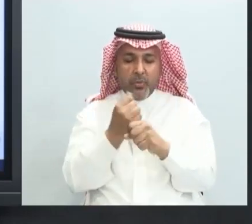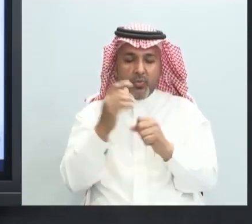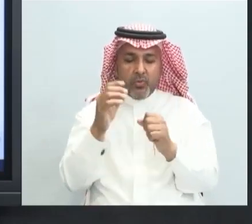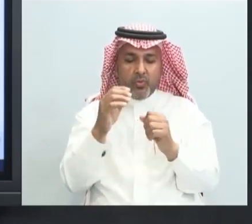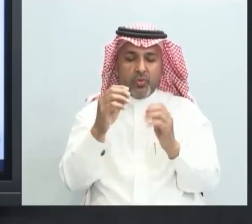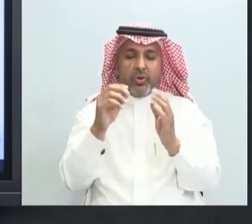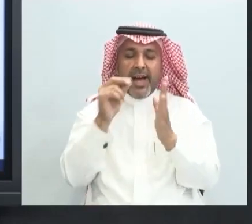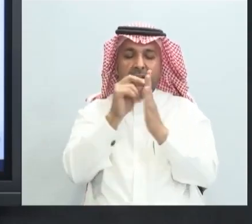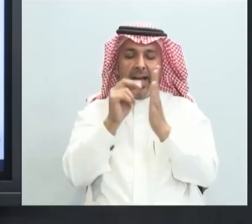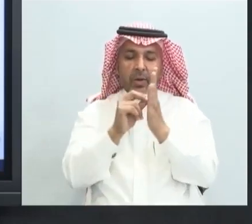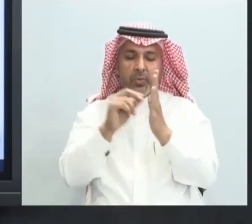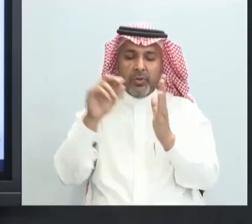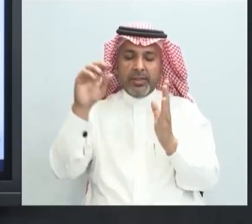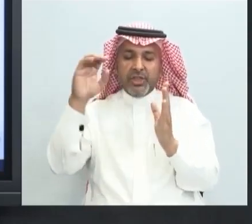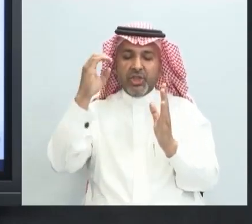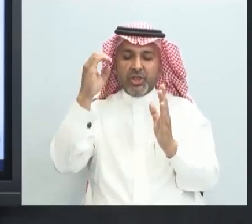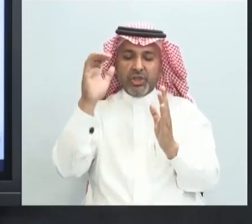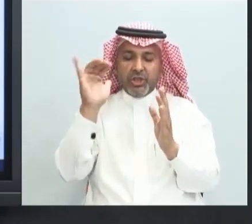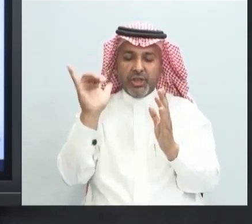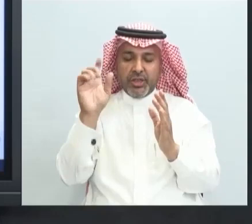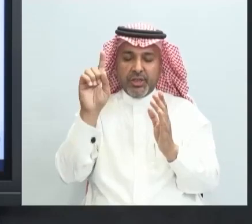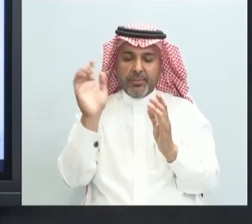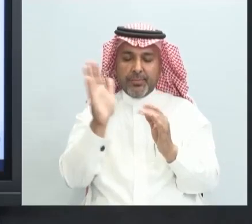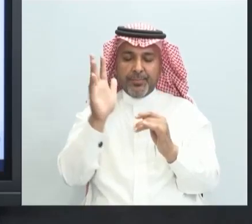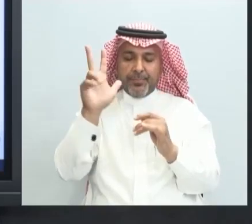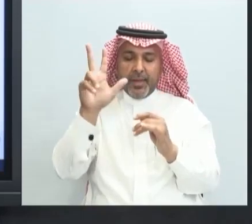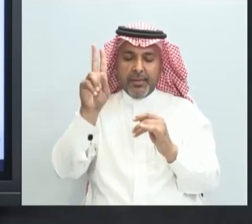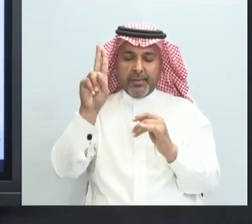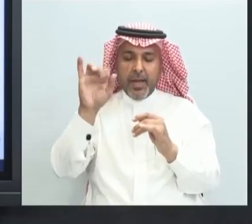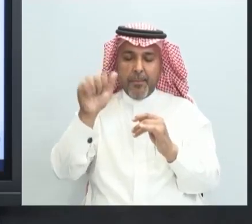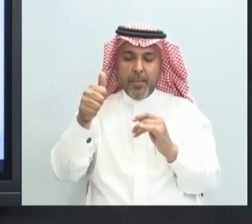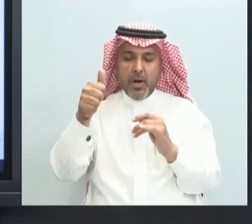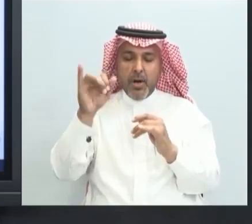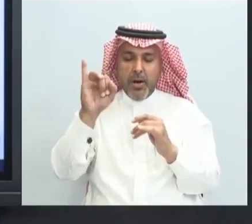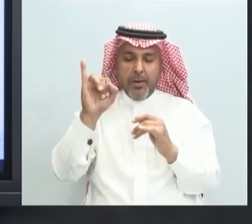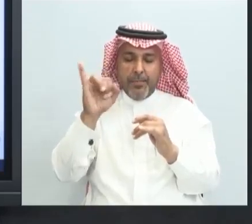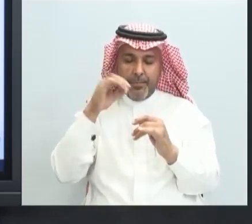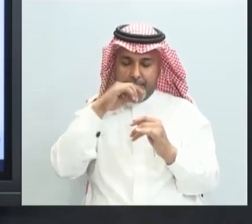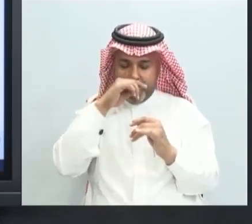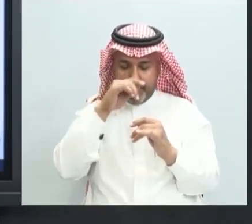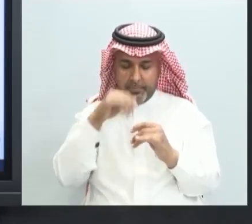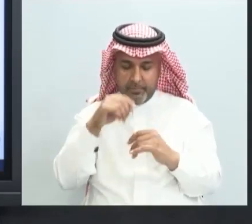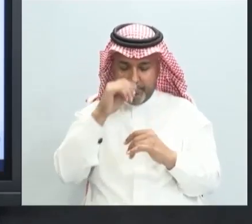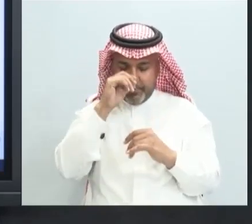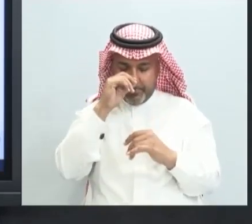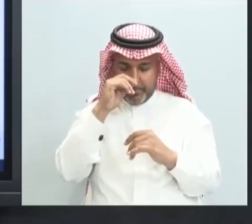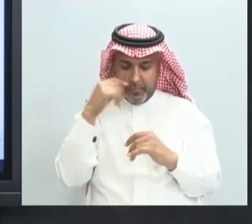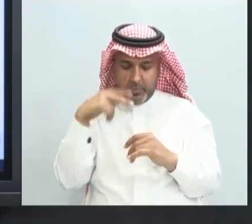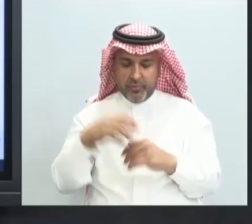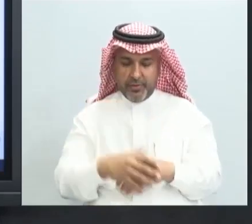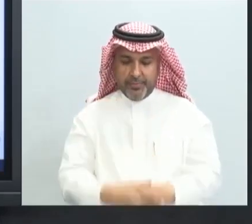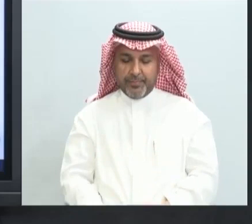واذا كانت الزاويه اللي انت بتوجد هي احدى الزوايا الصغيره لان احنا عندنا اكبر زاويه وفي زاويتين صغار